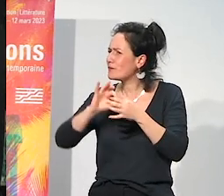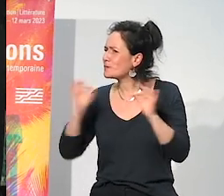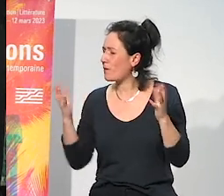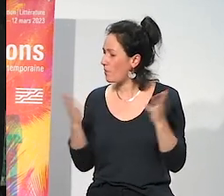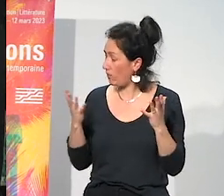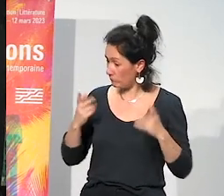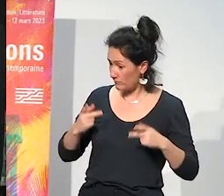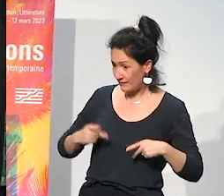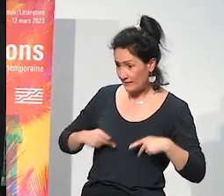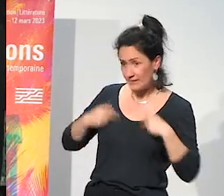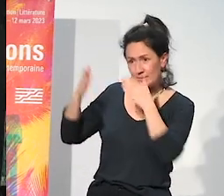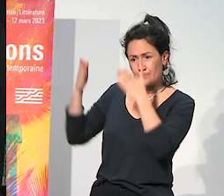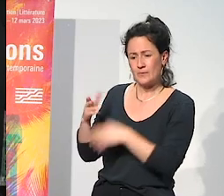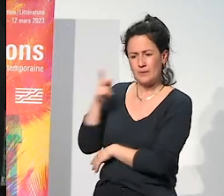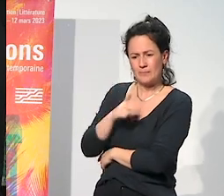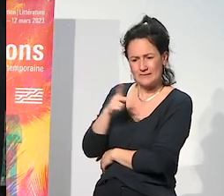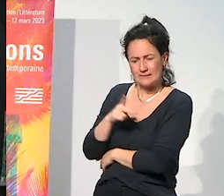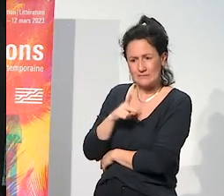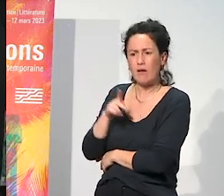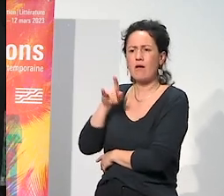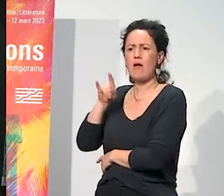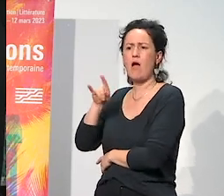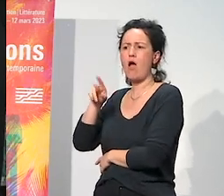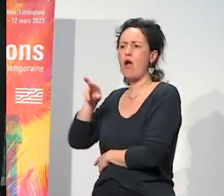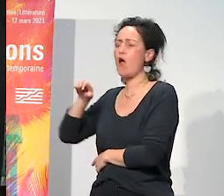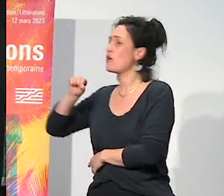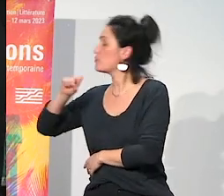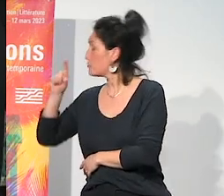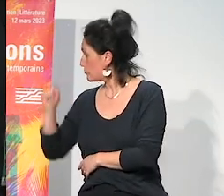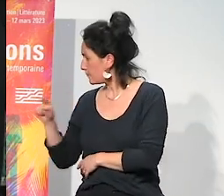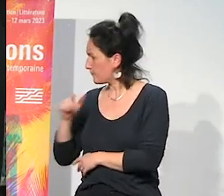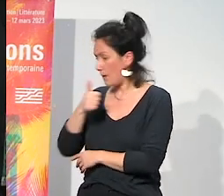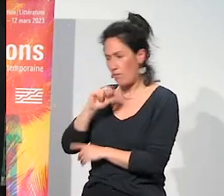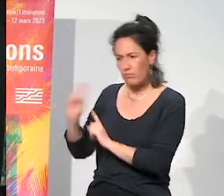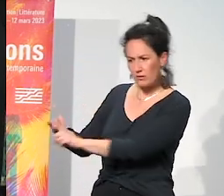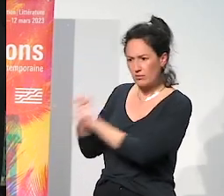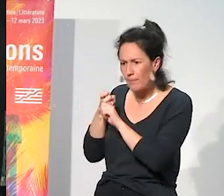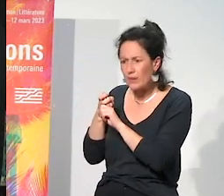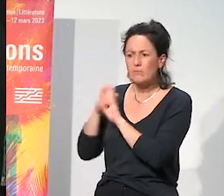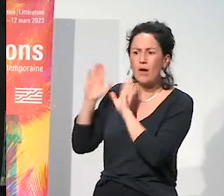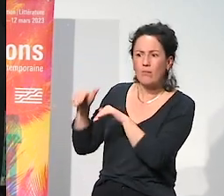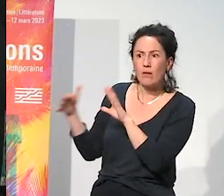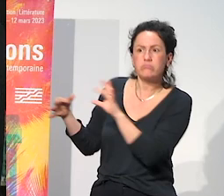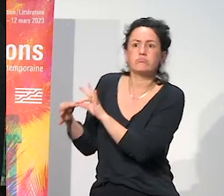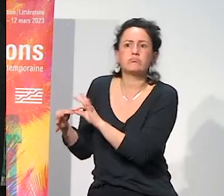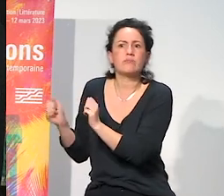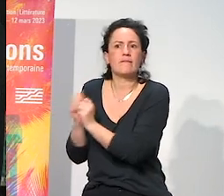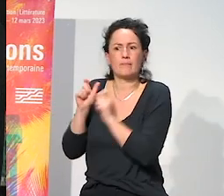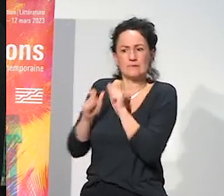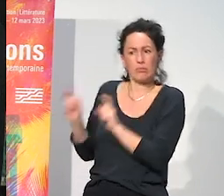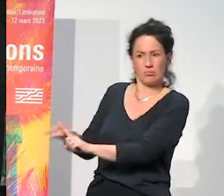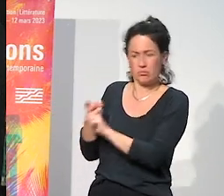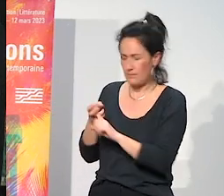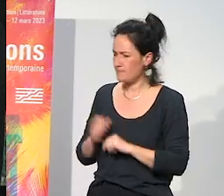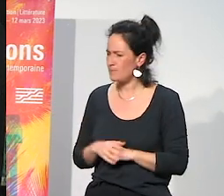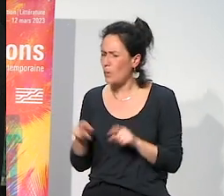la vie de Patricia Hearst, cette héritière qui a été kidnappée, qui ensuite, à un moment donné, a pris les armes avec ses kidnappeurs. Et puis, je pense surtout